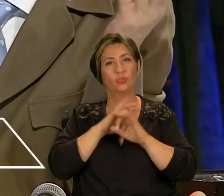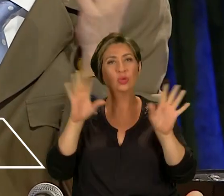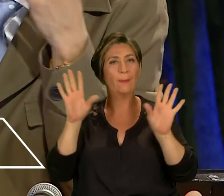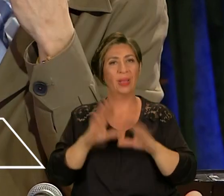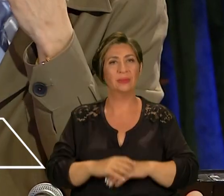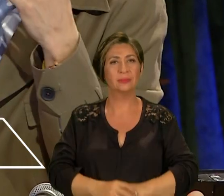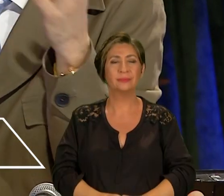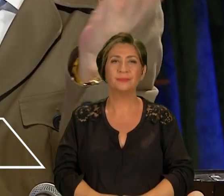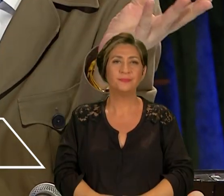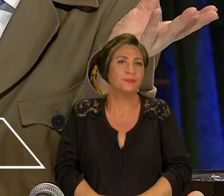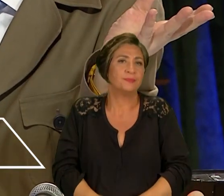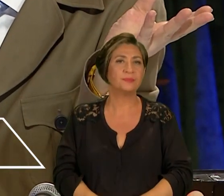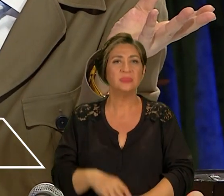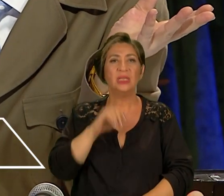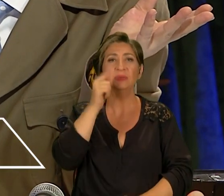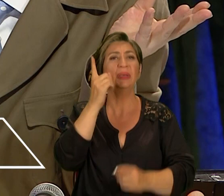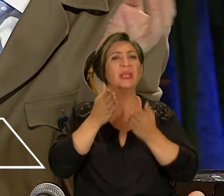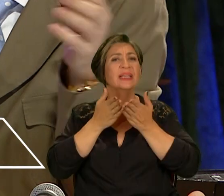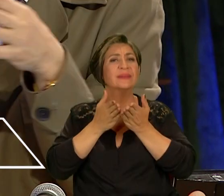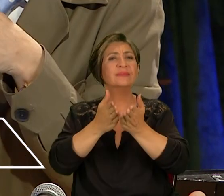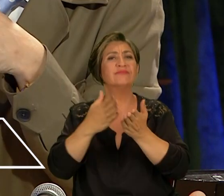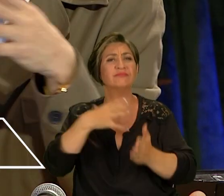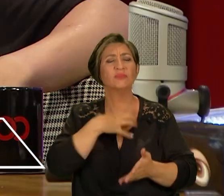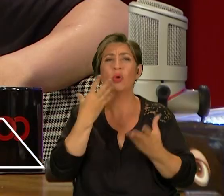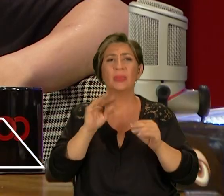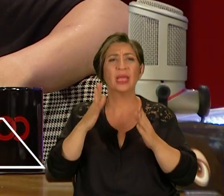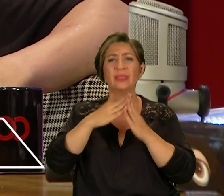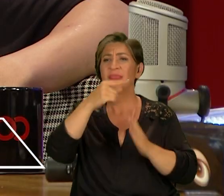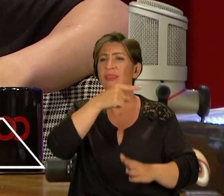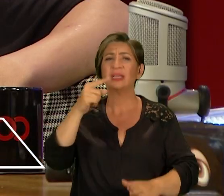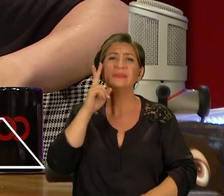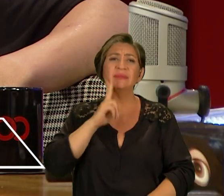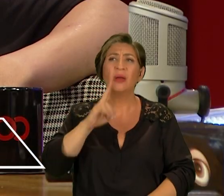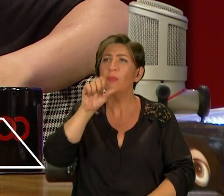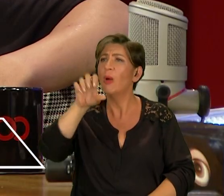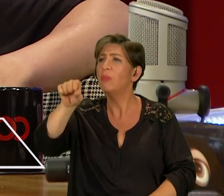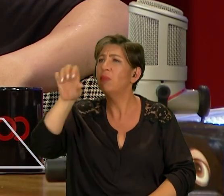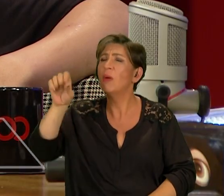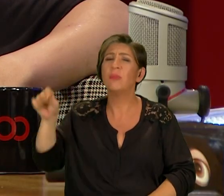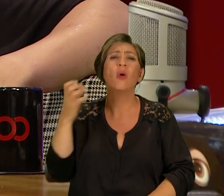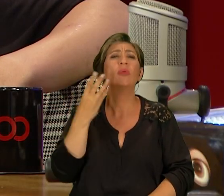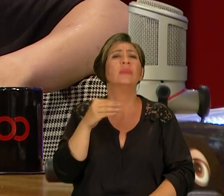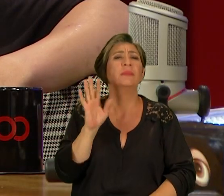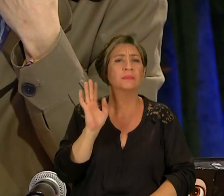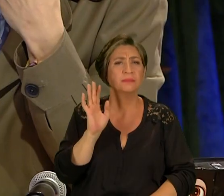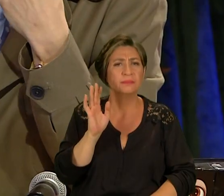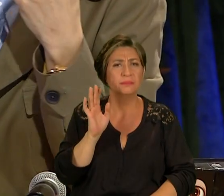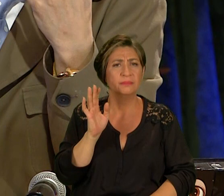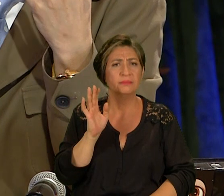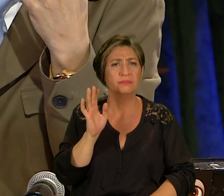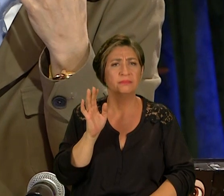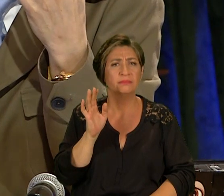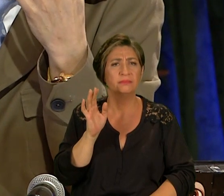Mükemmel. Hiçbir zaman bir teknem olmadı. Hiçbir zaman apartman dairesi zengin olmadım. Hiçbir zaman